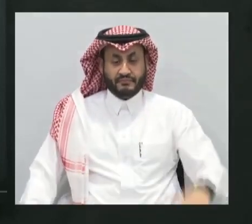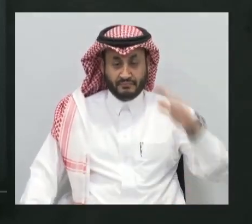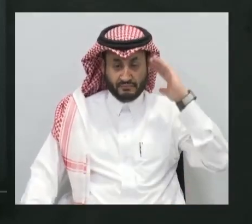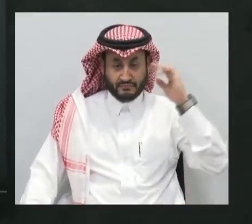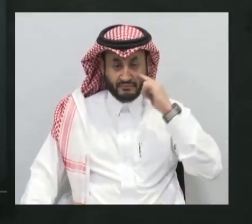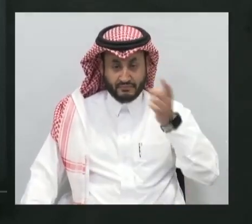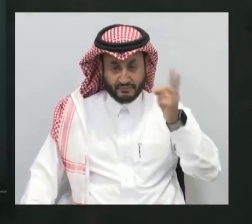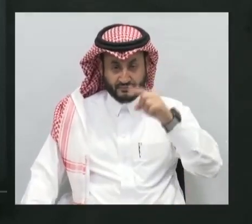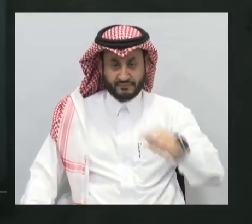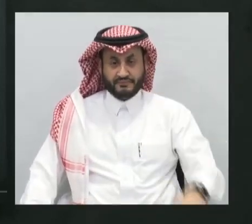فمان الله